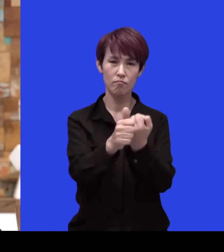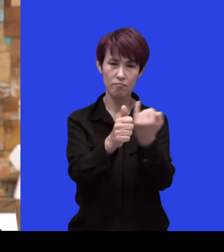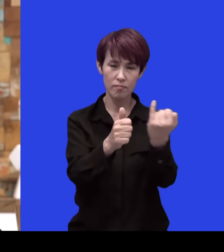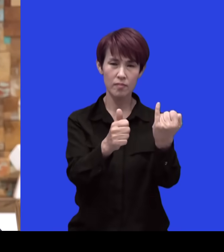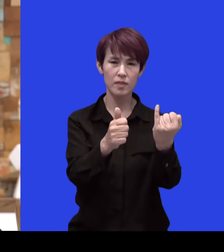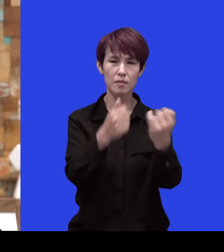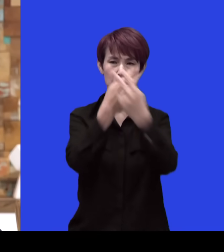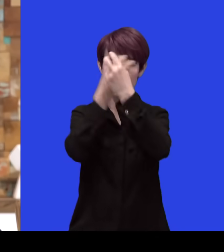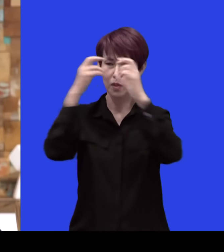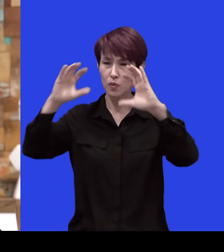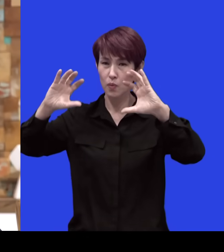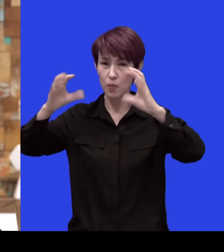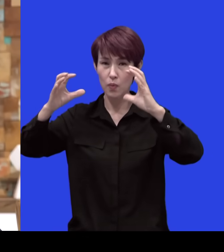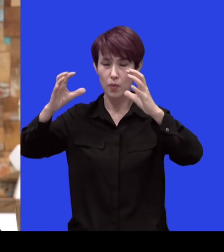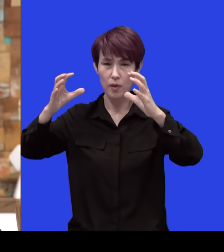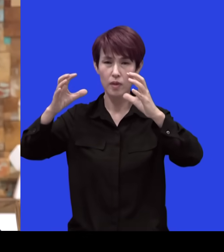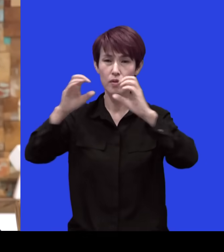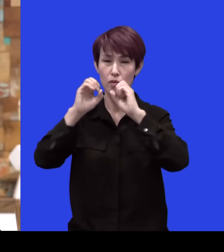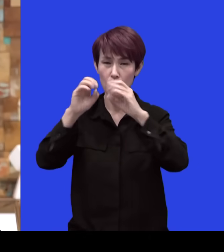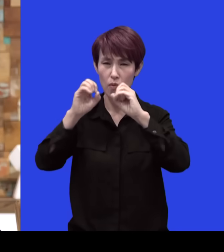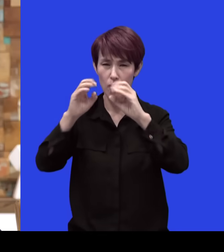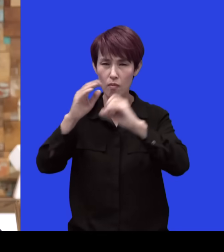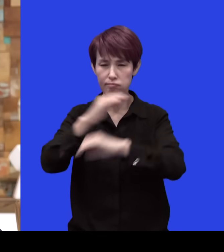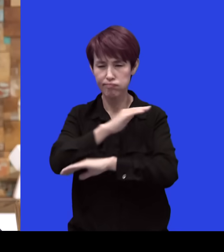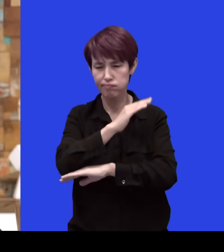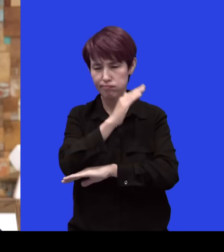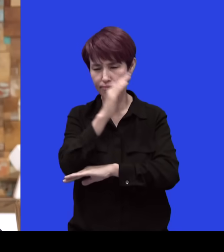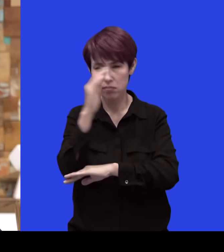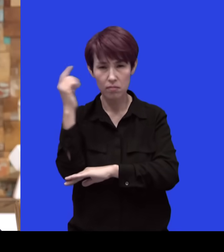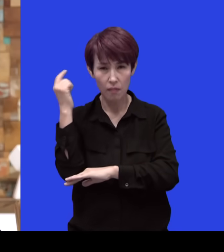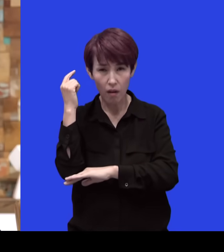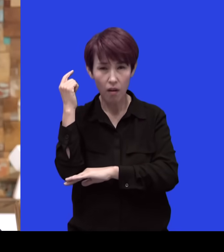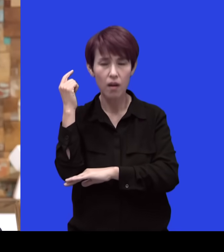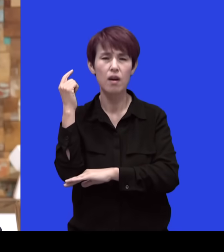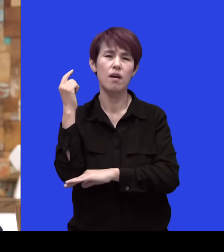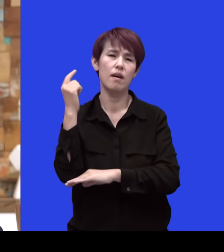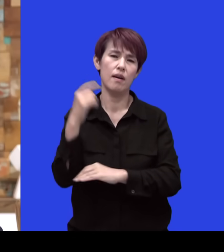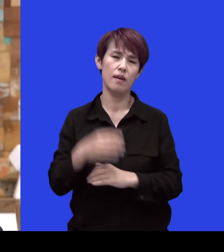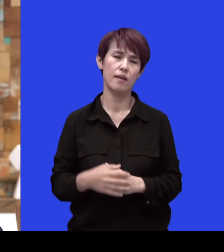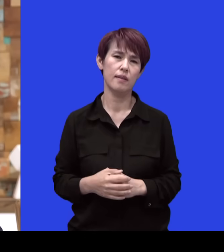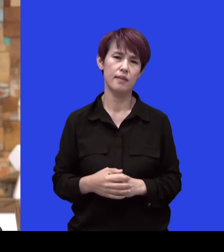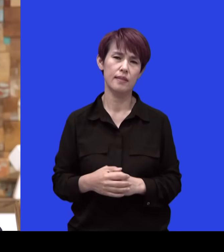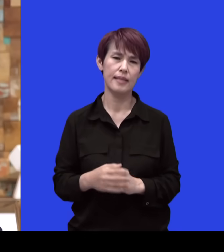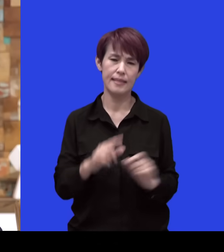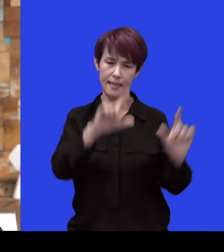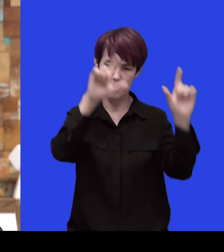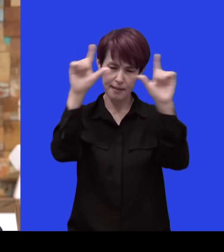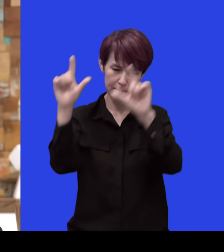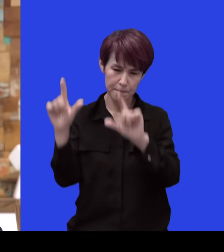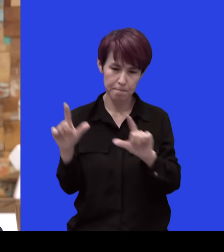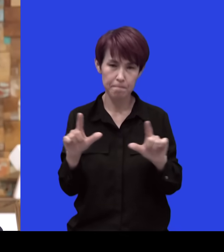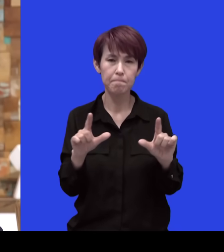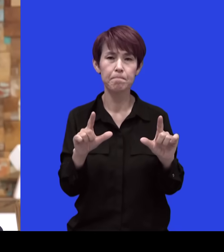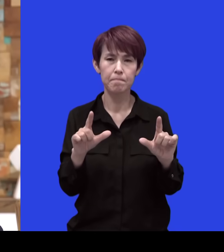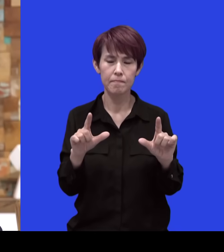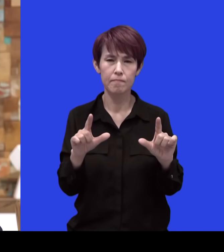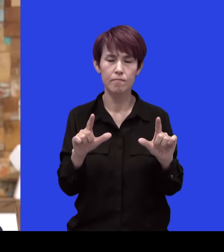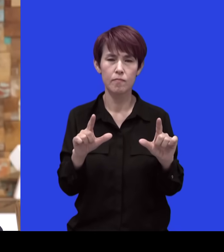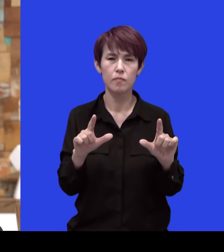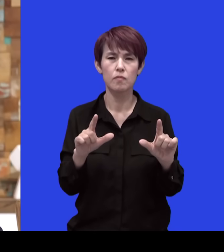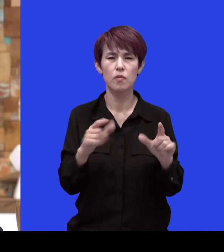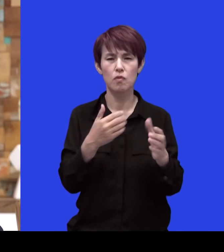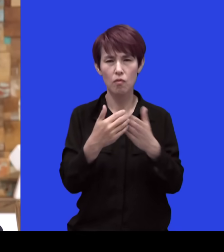현지 멕시코에서의 선교를 들으면서 결국 이 삶 가운데 경험하신 이런